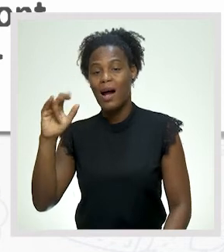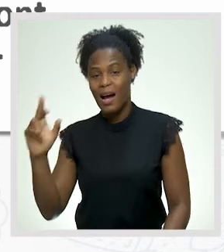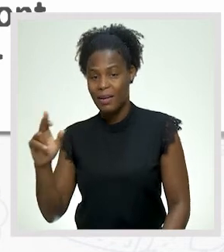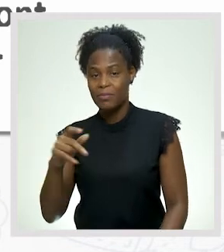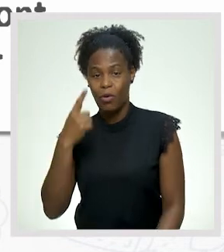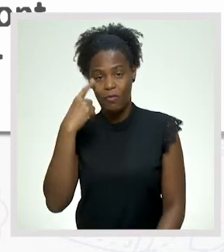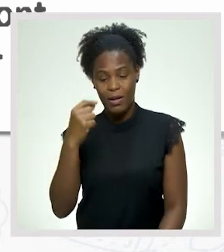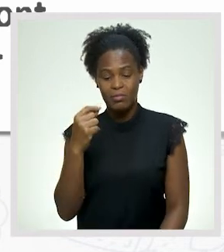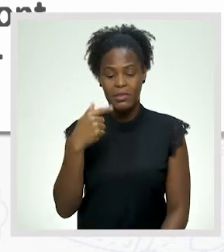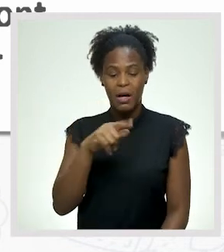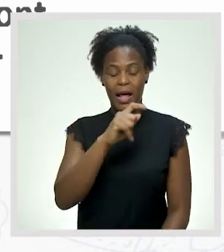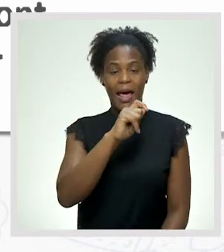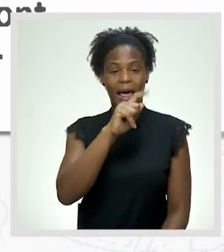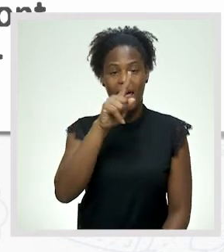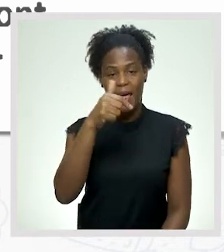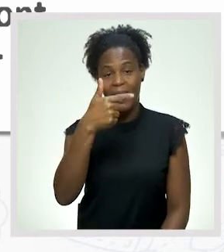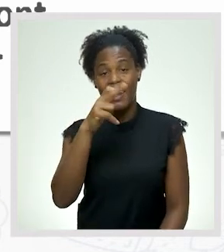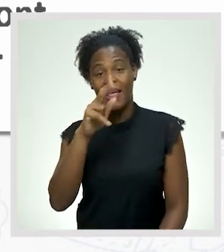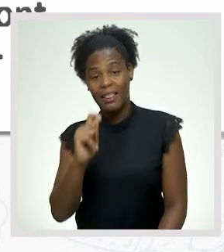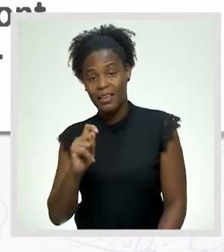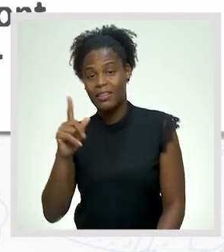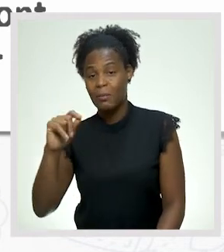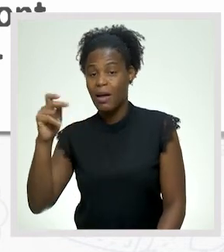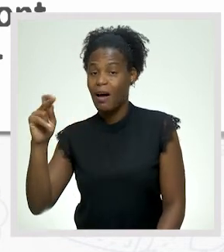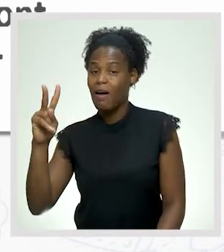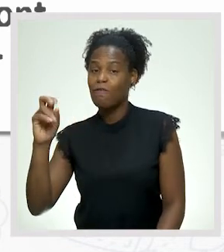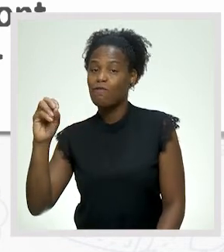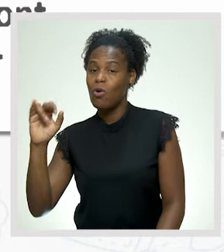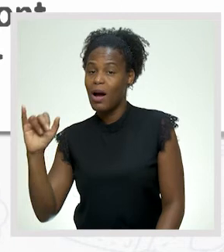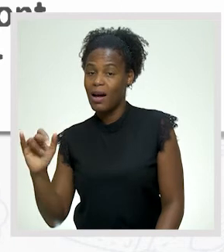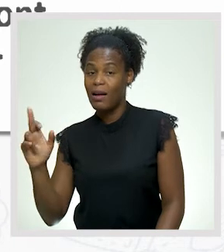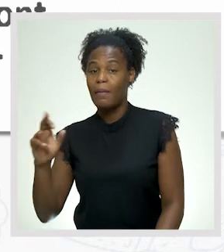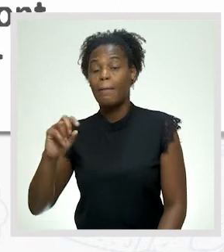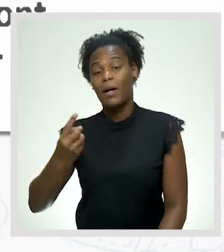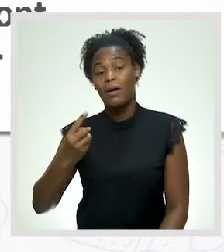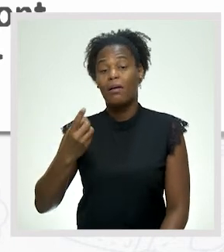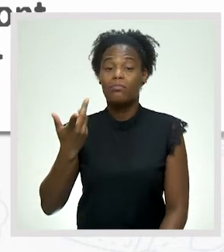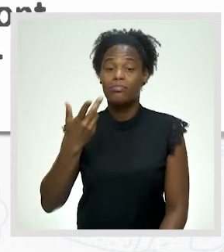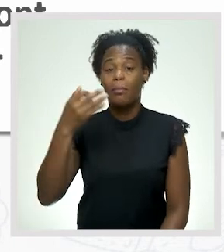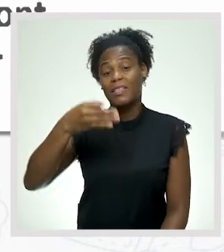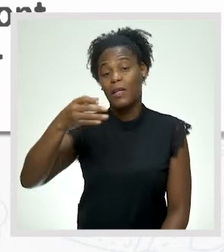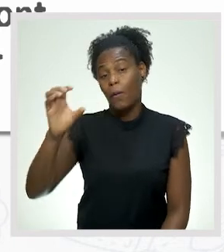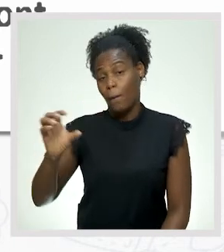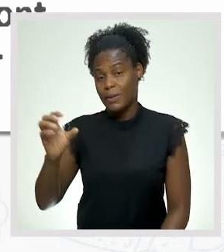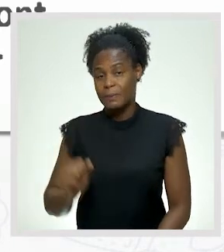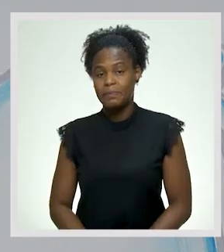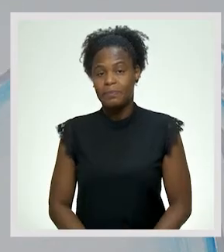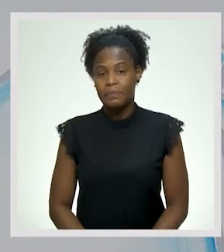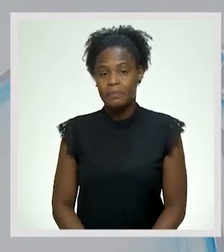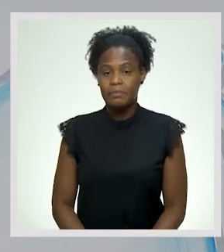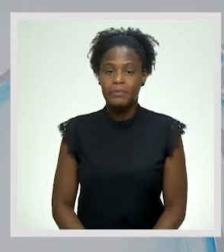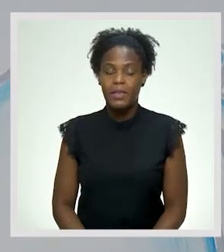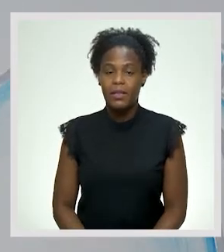auxiliaires employés sont être et avoir, comme pour le passé composé. C'est bon?